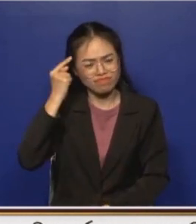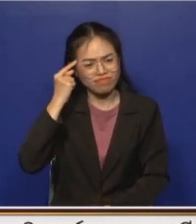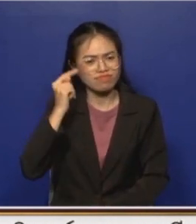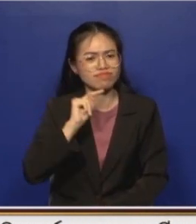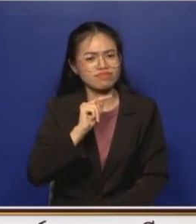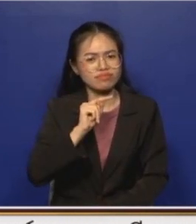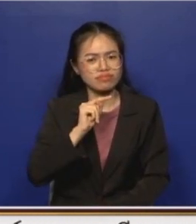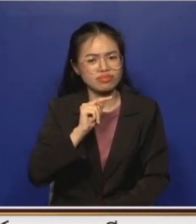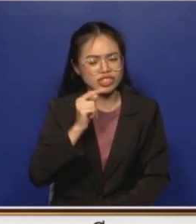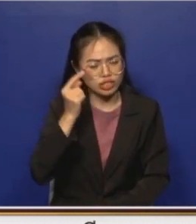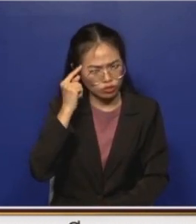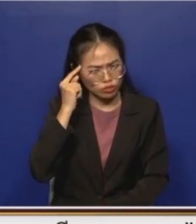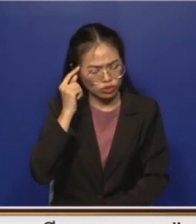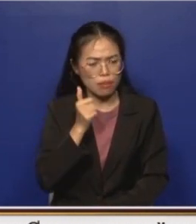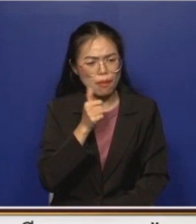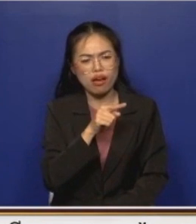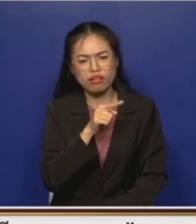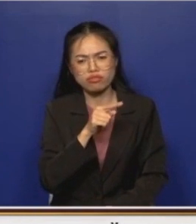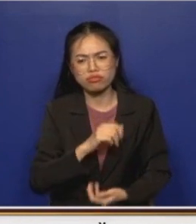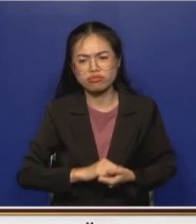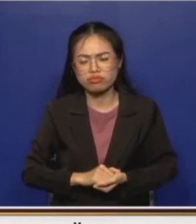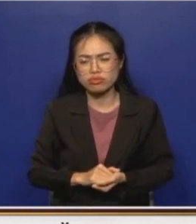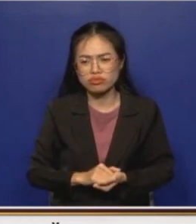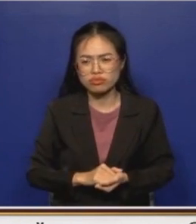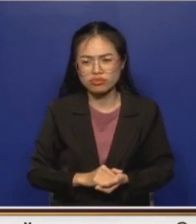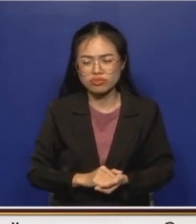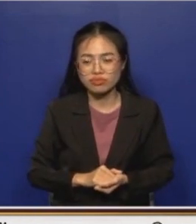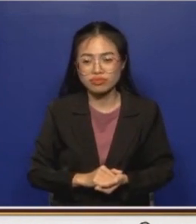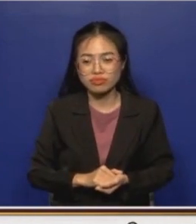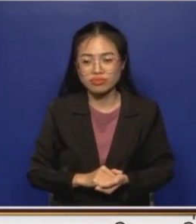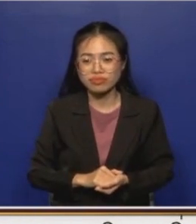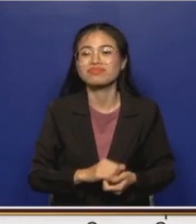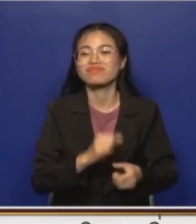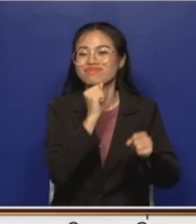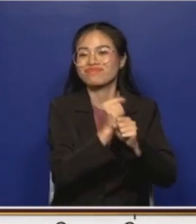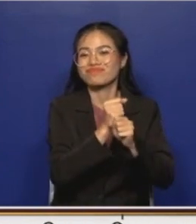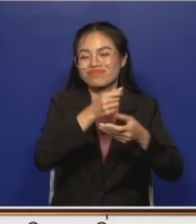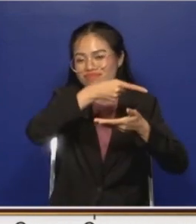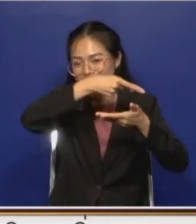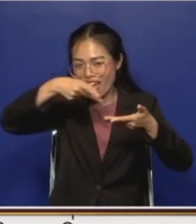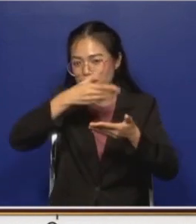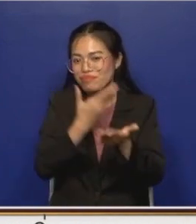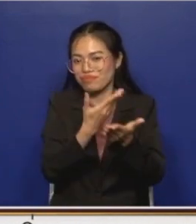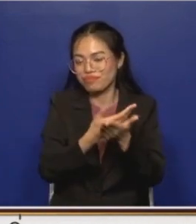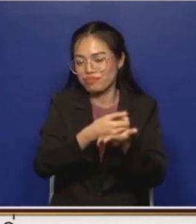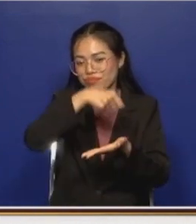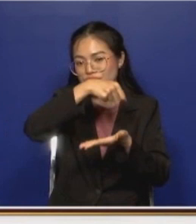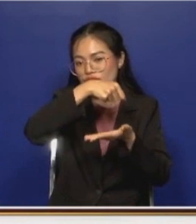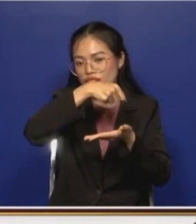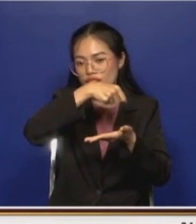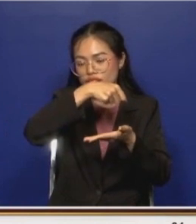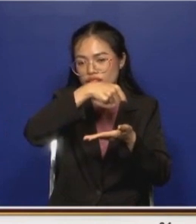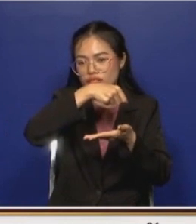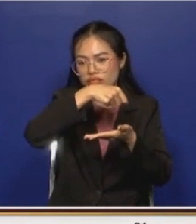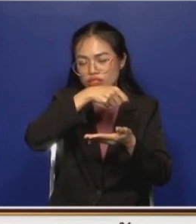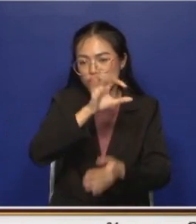มาเล่นเกมฮะเหมือนชิงโชคฮะต้องมาทำแอปเป๋าตังอีกแล้วท่านสมัครแอปเป๋าตังไม่ได้ท่านหลุดโอกาส